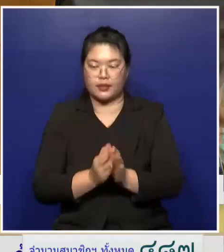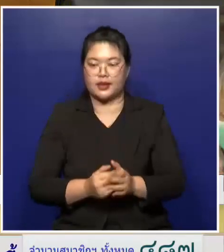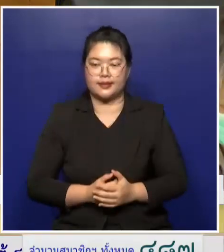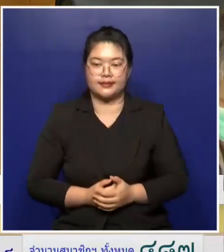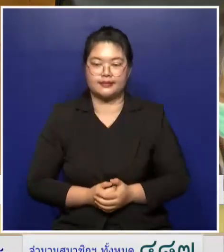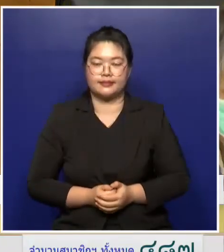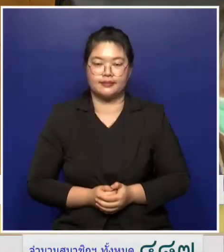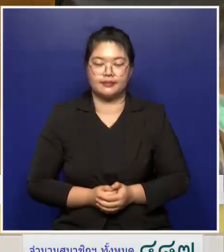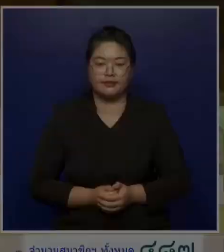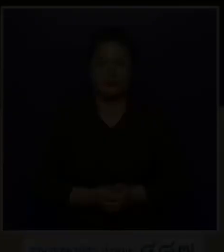บ